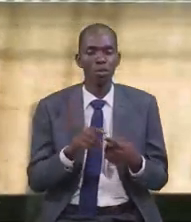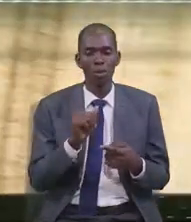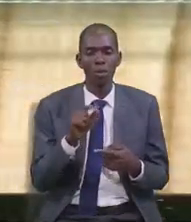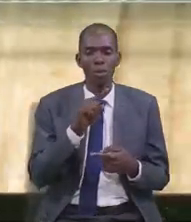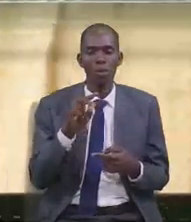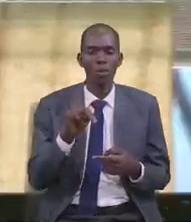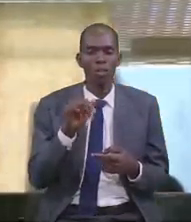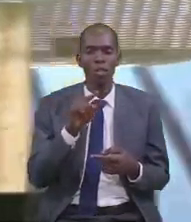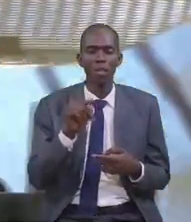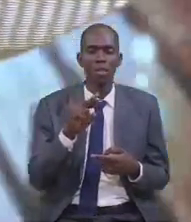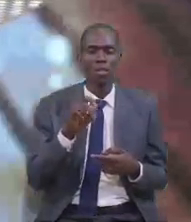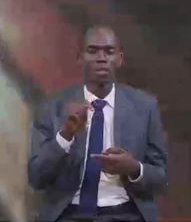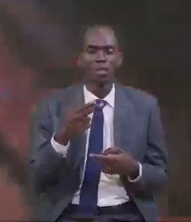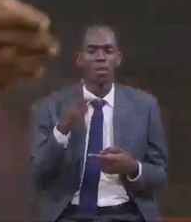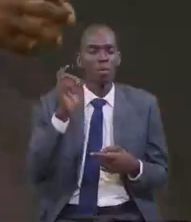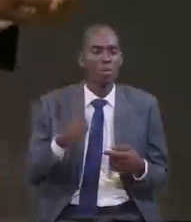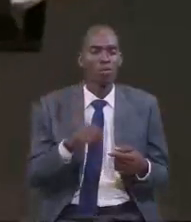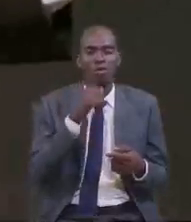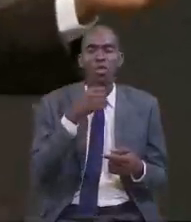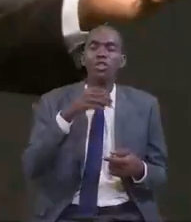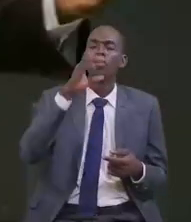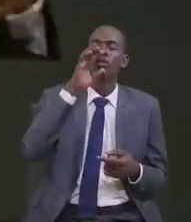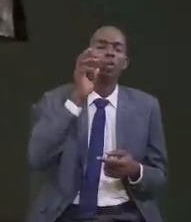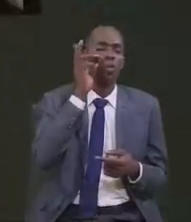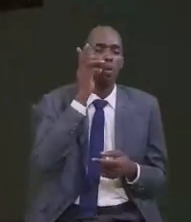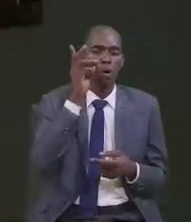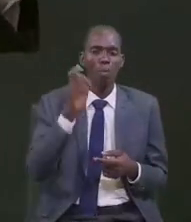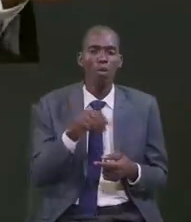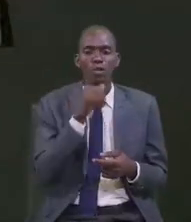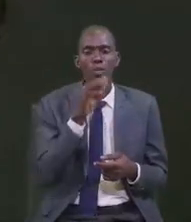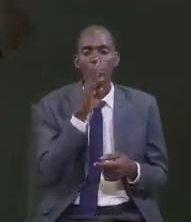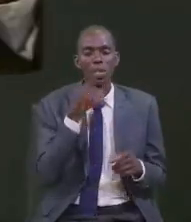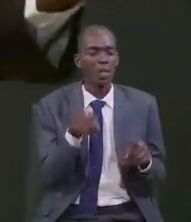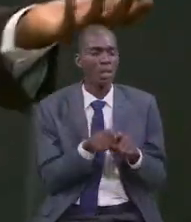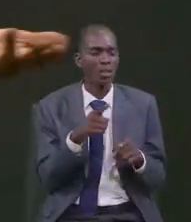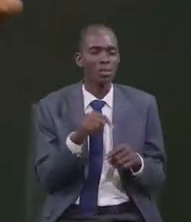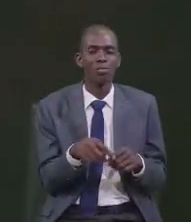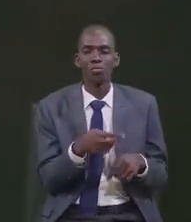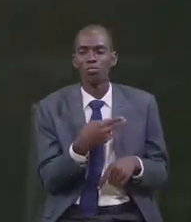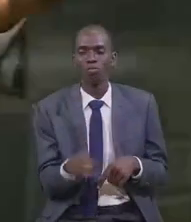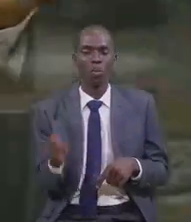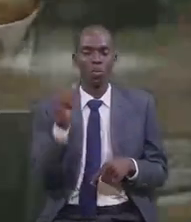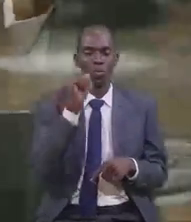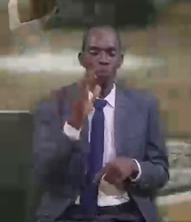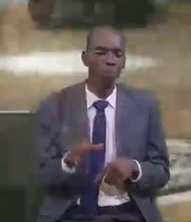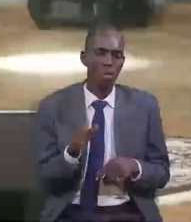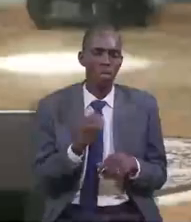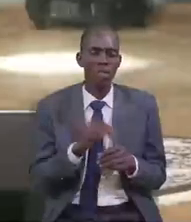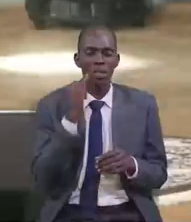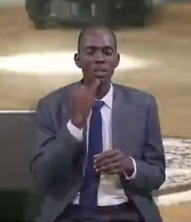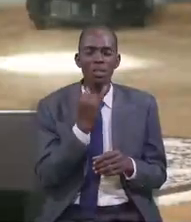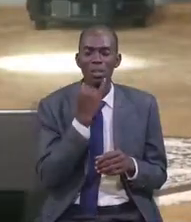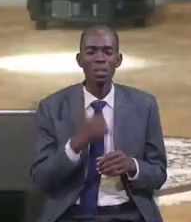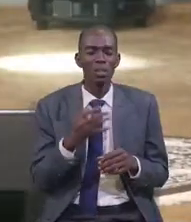ne doit pas boire de liqueur enivrante, ne doit pas être comme les autres femmes en Israël qui boivent